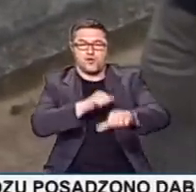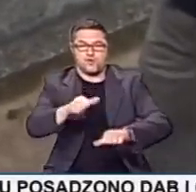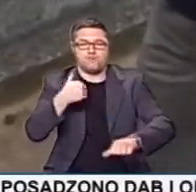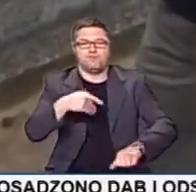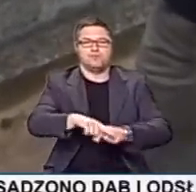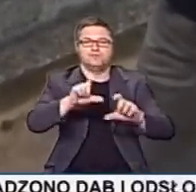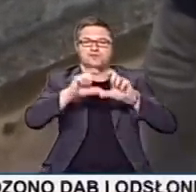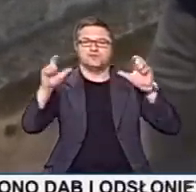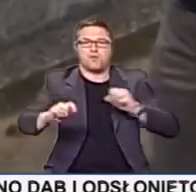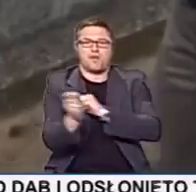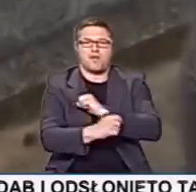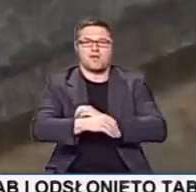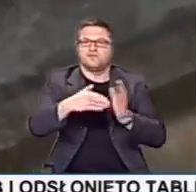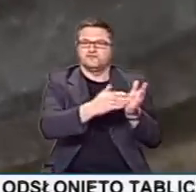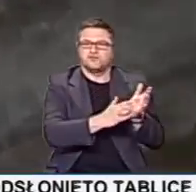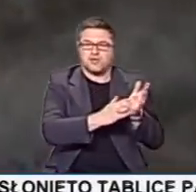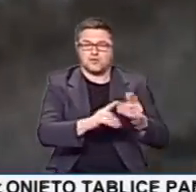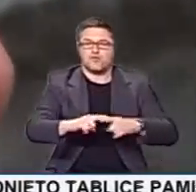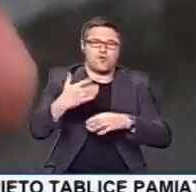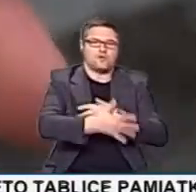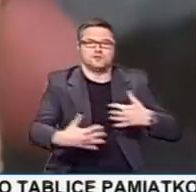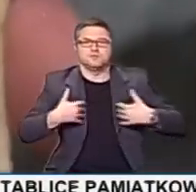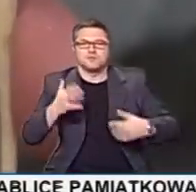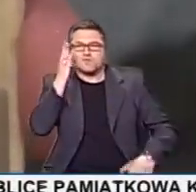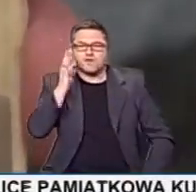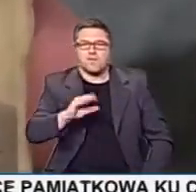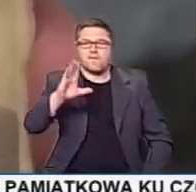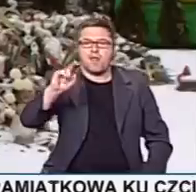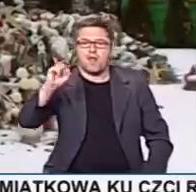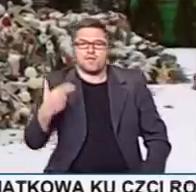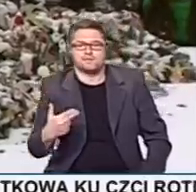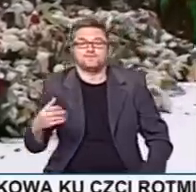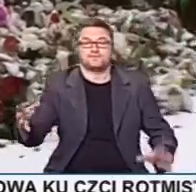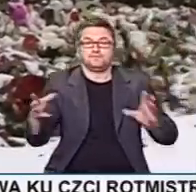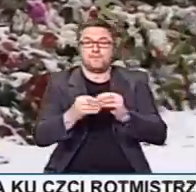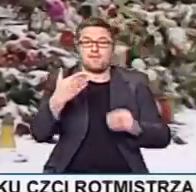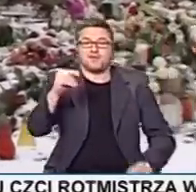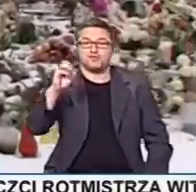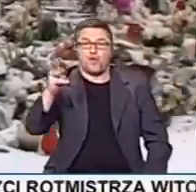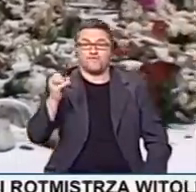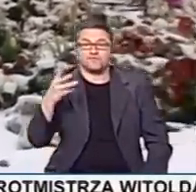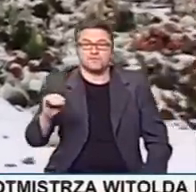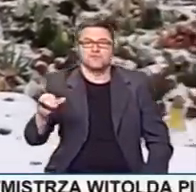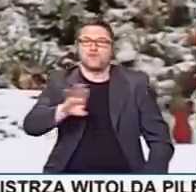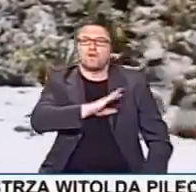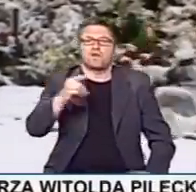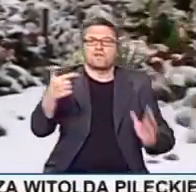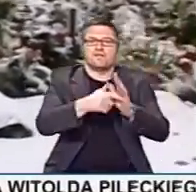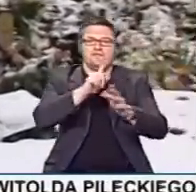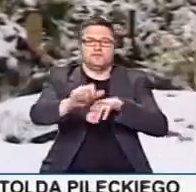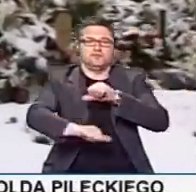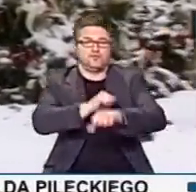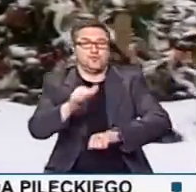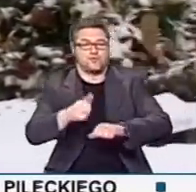przebywał w zakładzie karnym w Sieradzu do końca życia mieszkał w beleniu Edward Marcinkowski zmarł w 2012